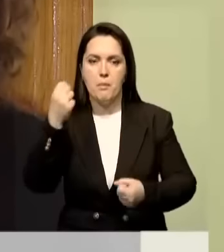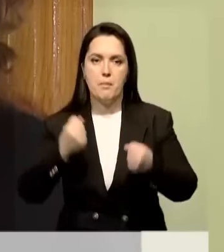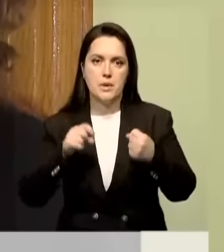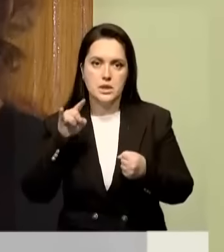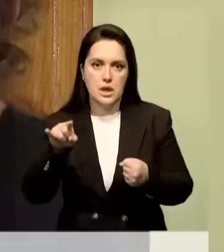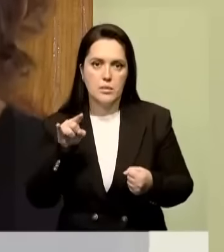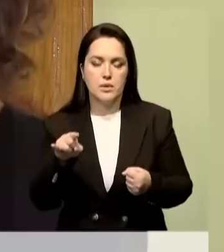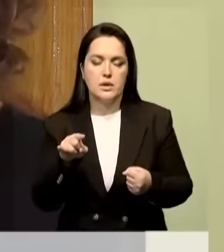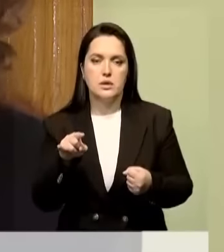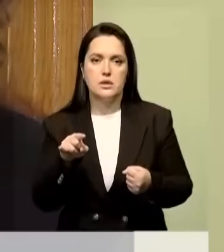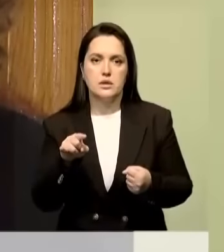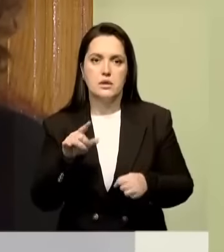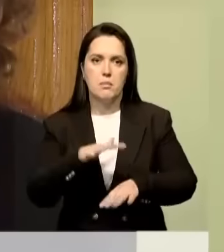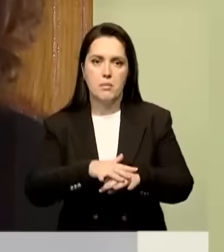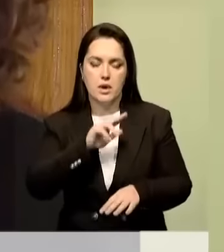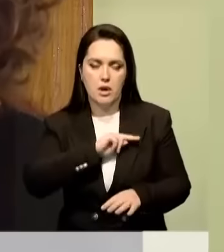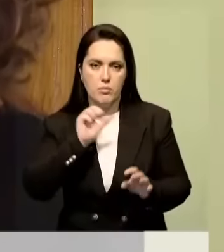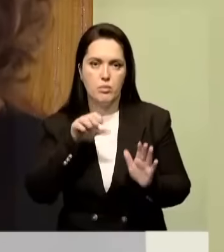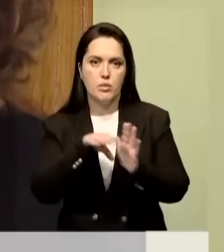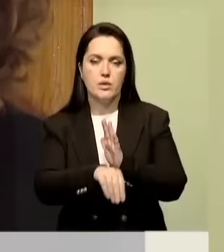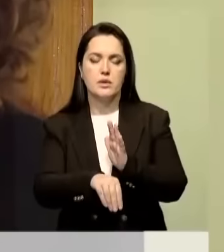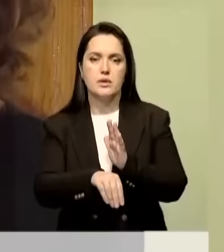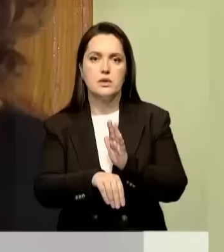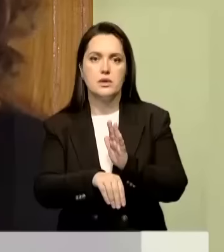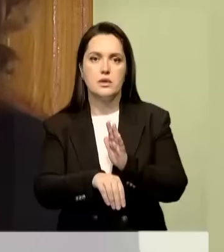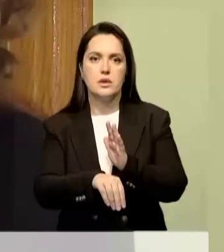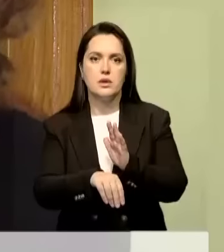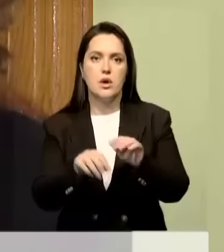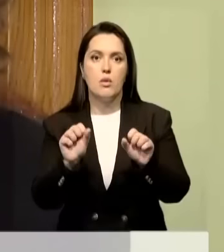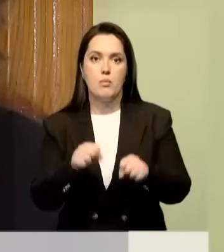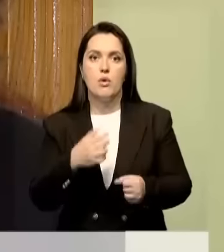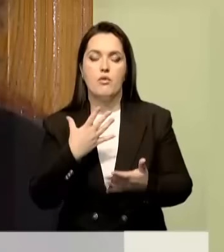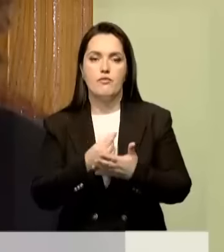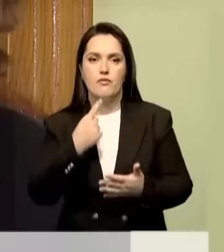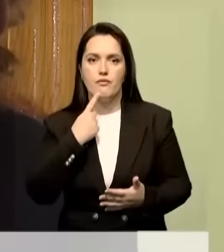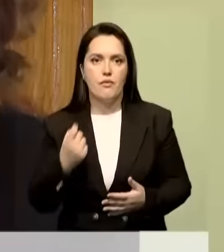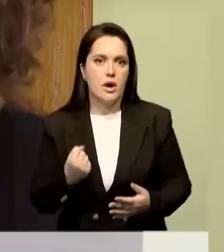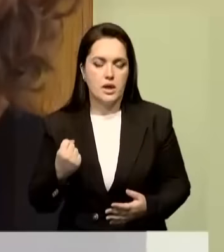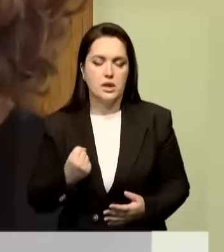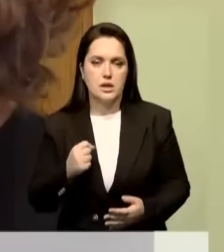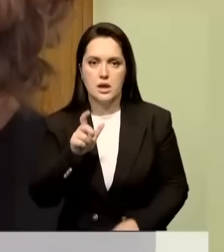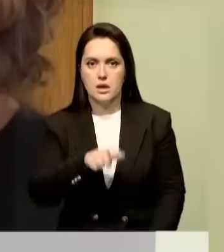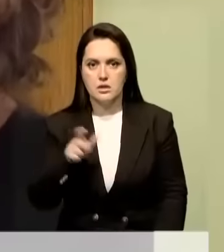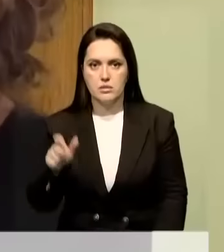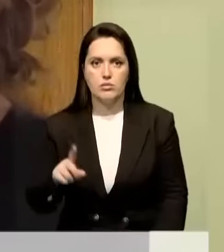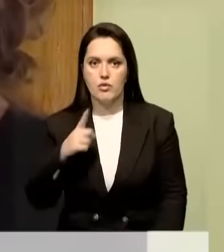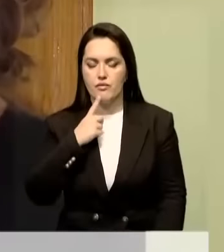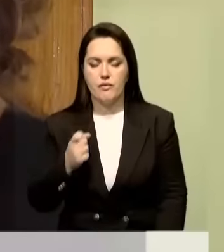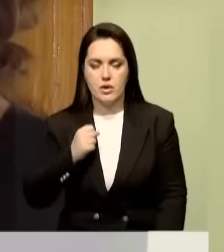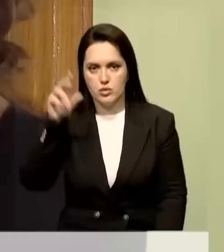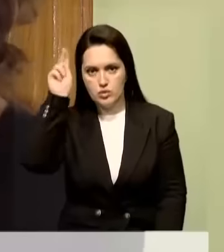и летчиками быть, и банкирами быть, и могли свои военные должны быть. Даже военное училище он